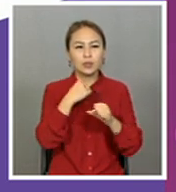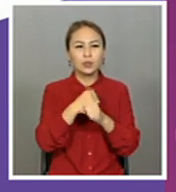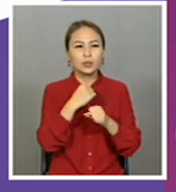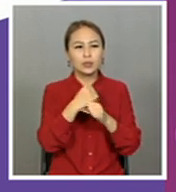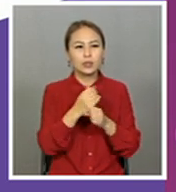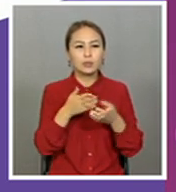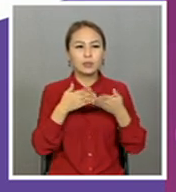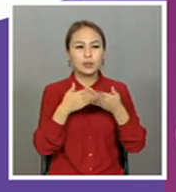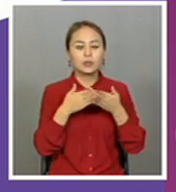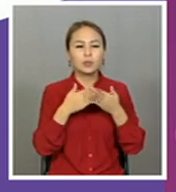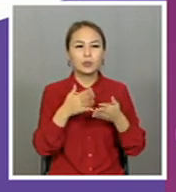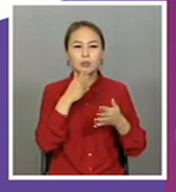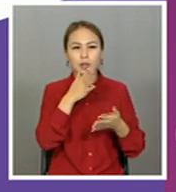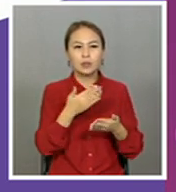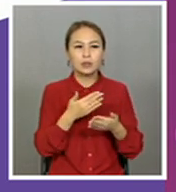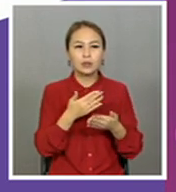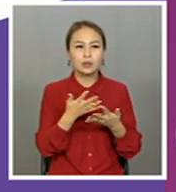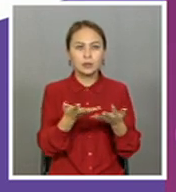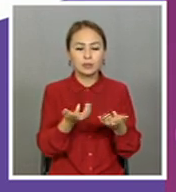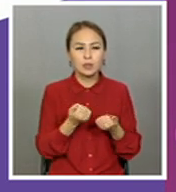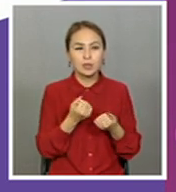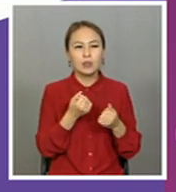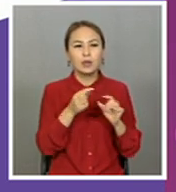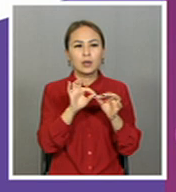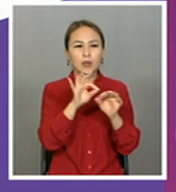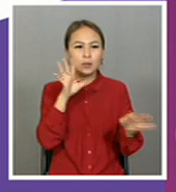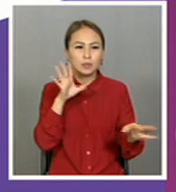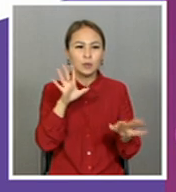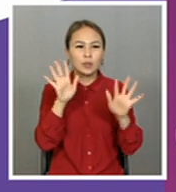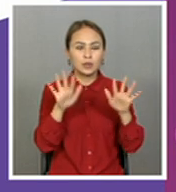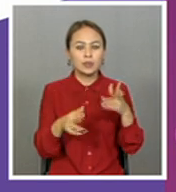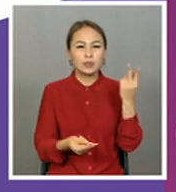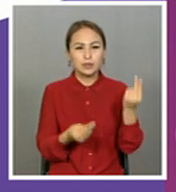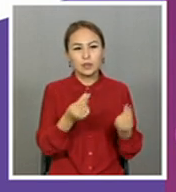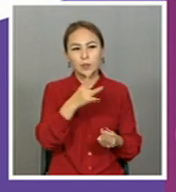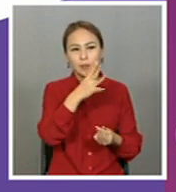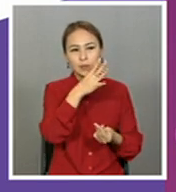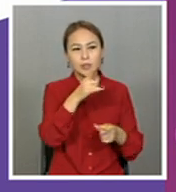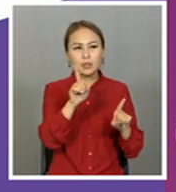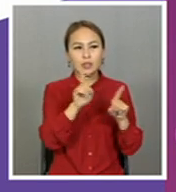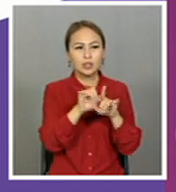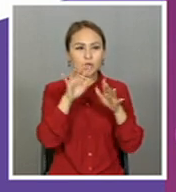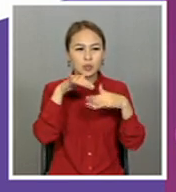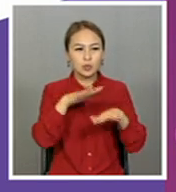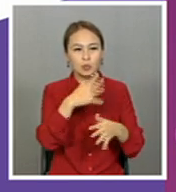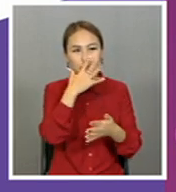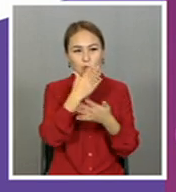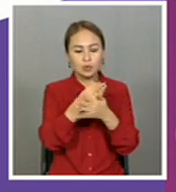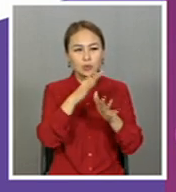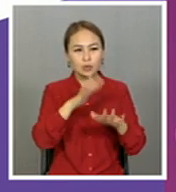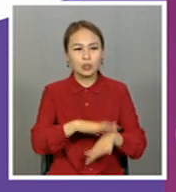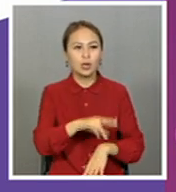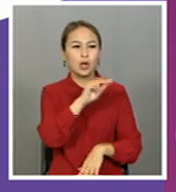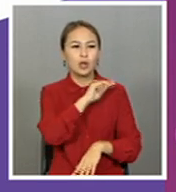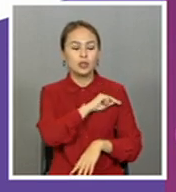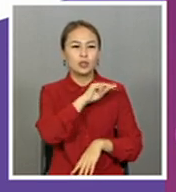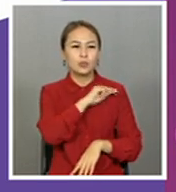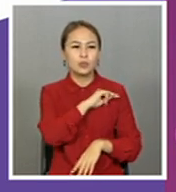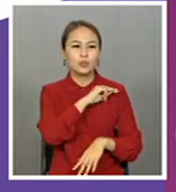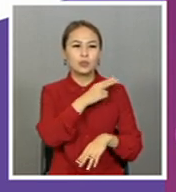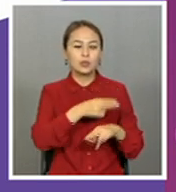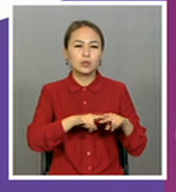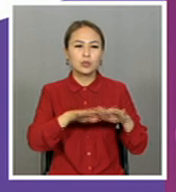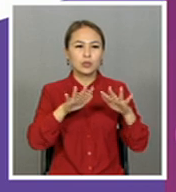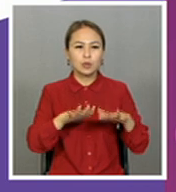толқындар кемені көкке атып, қақпақыл ойнаған сәттерде де теңізші өз орнында